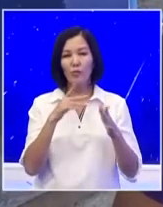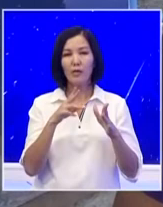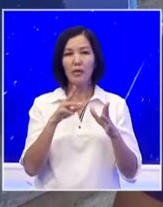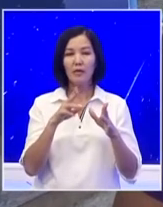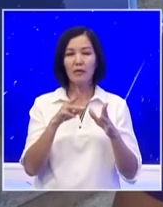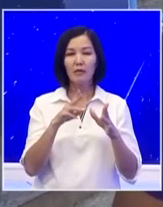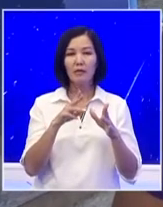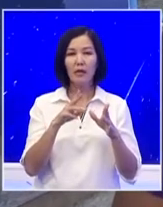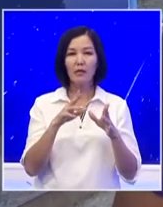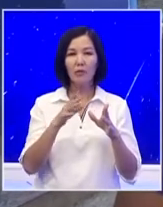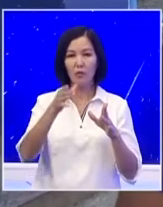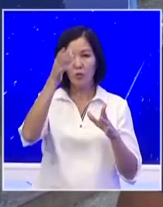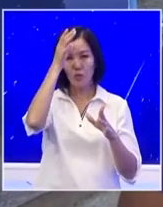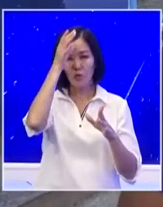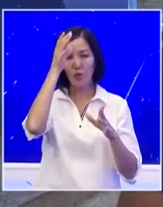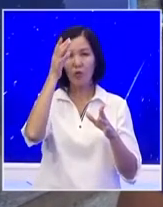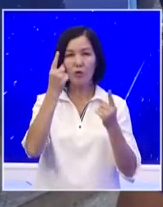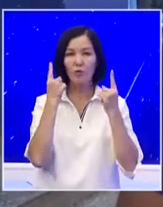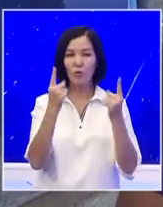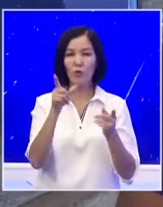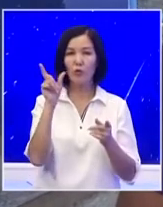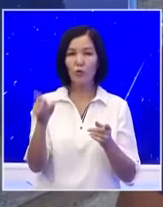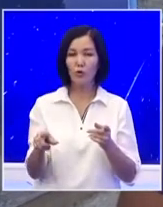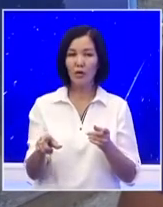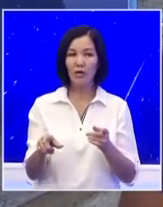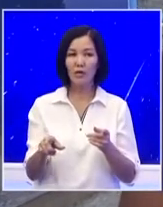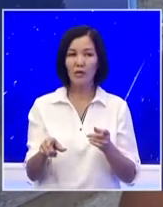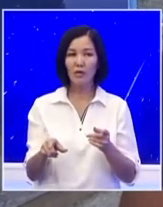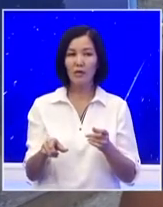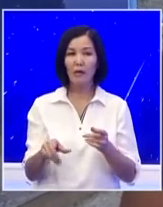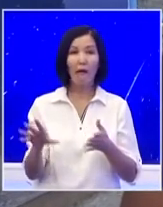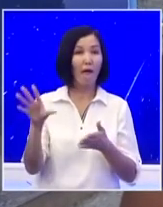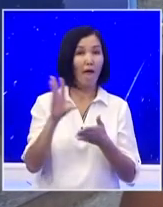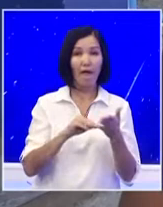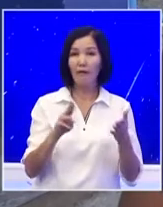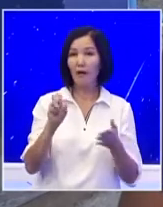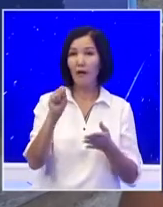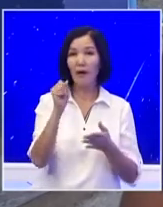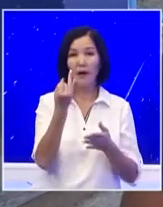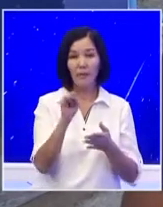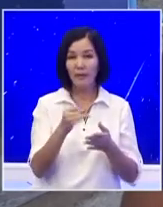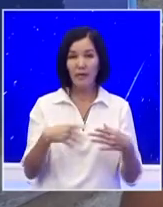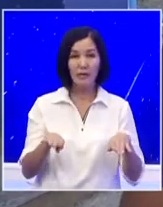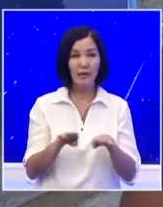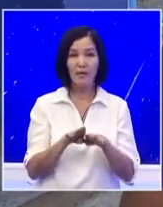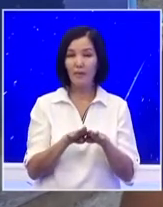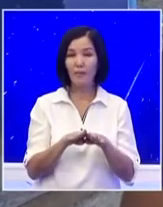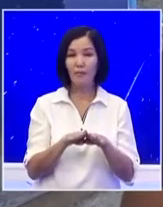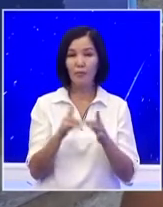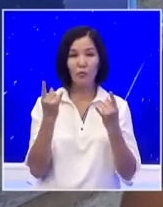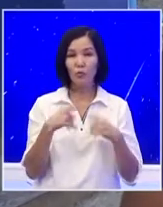енді Абай. Олы бір туар, бір тұлға. Қайтып қазақ енді Абай тумайды шығар, туатында шығар бәлкім.